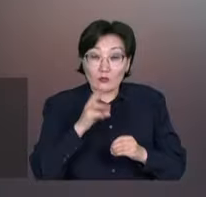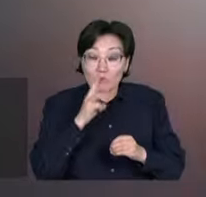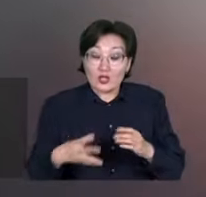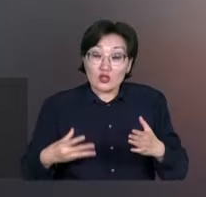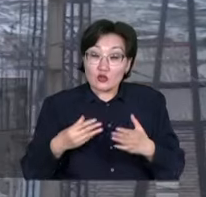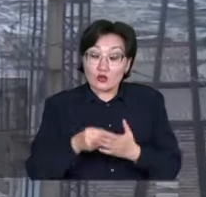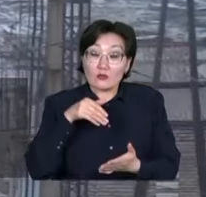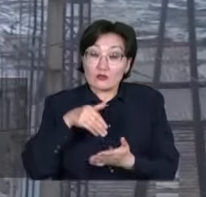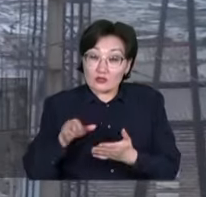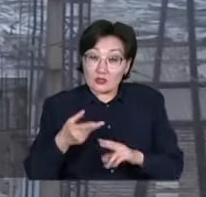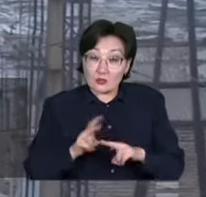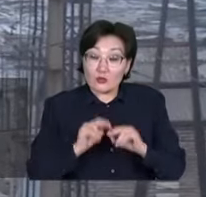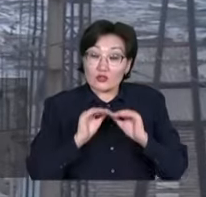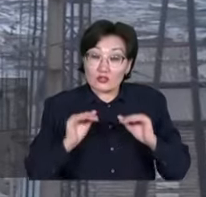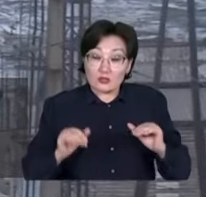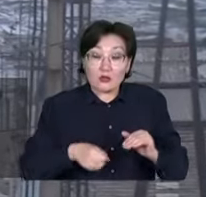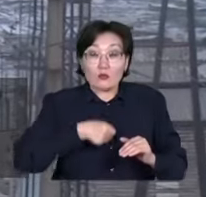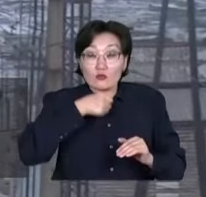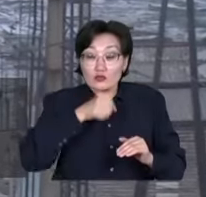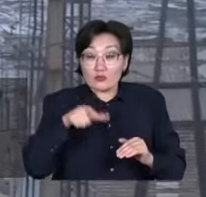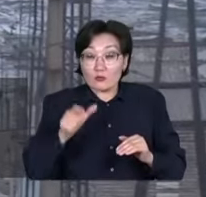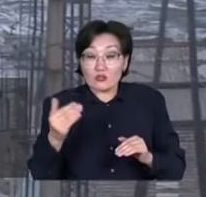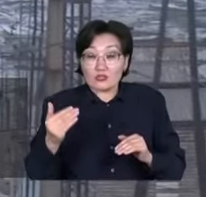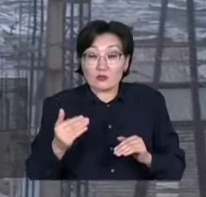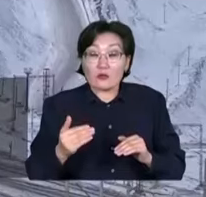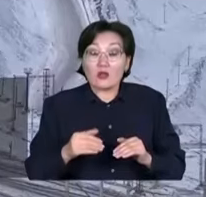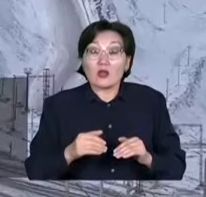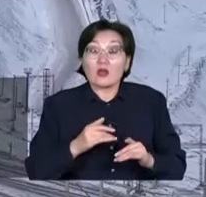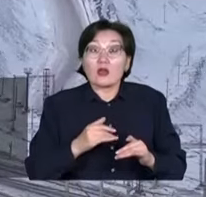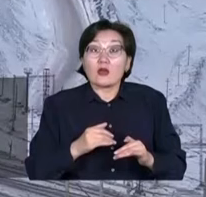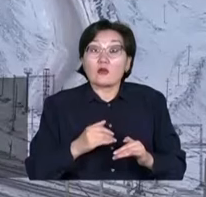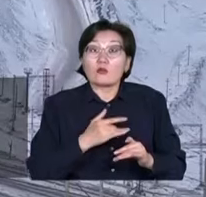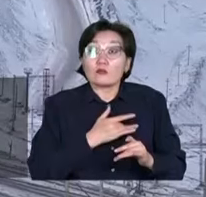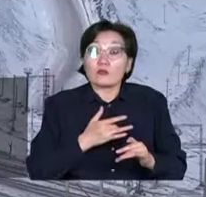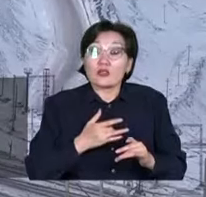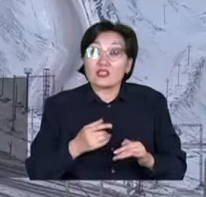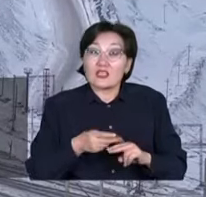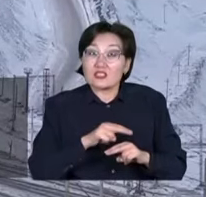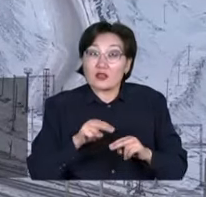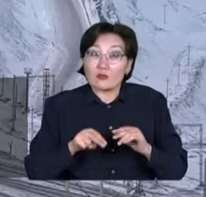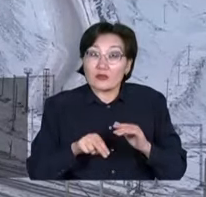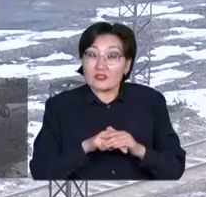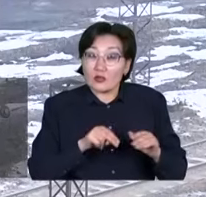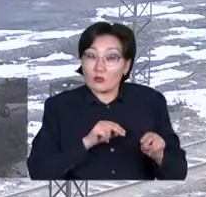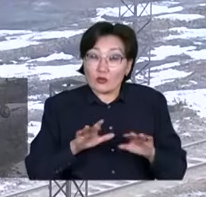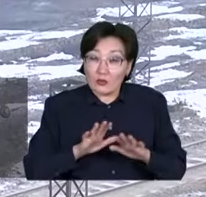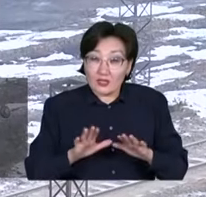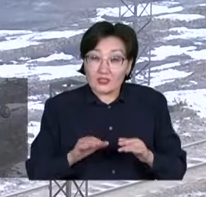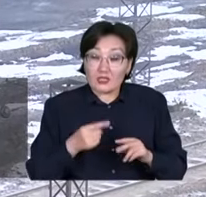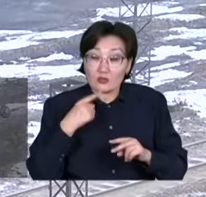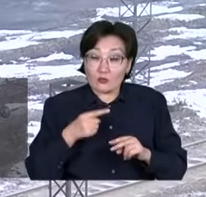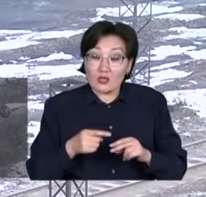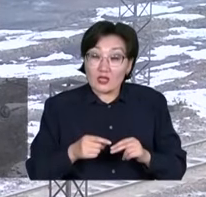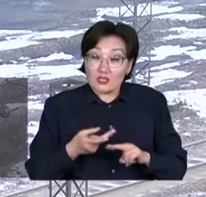бас тартқан. Бұған балаларының ер жеткенімен оның асырауында болмағанын алға тартыпты. Қазір кәсіпорын сақтандыру компаниясын сотқа